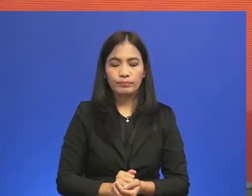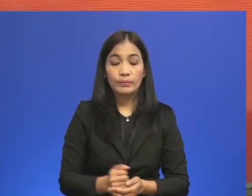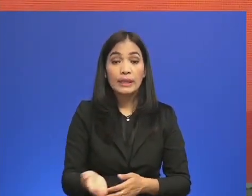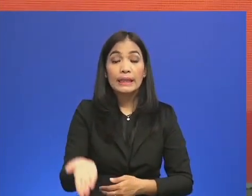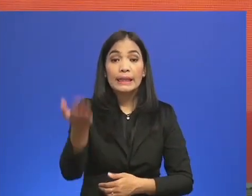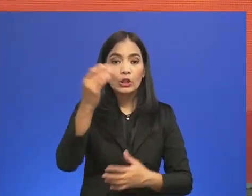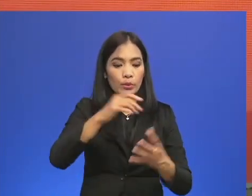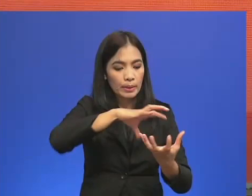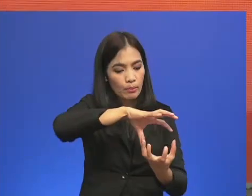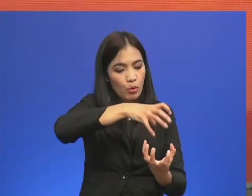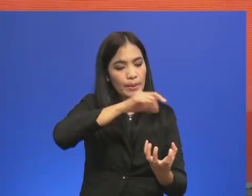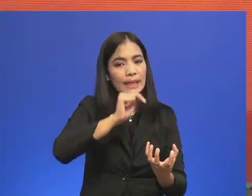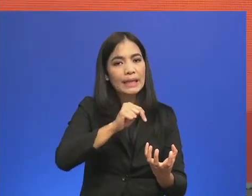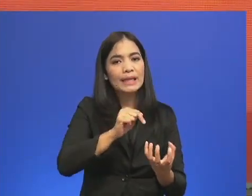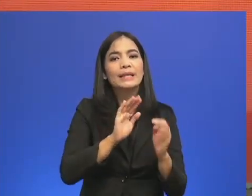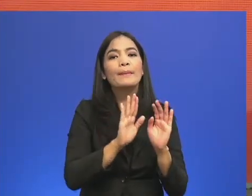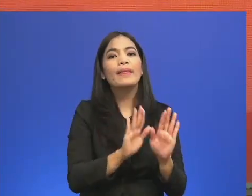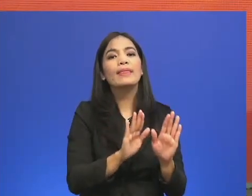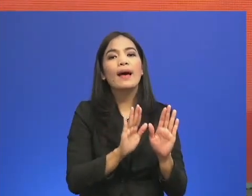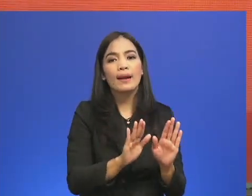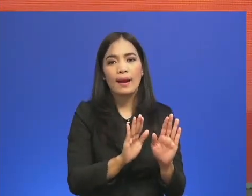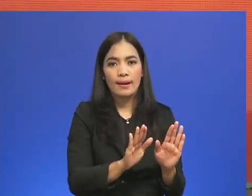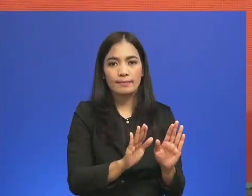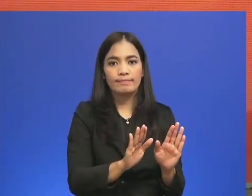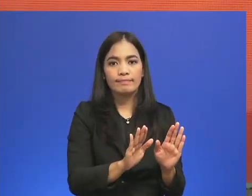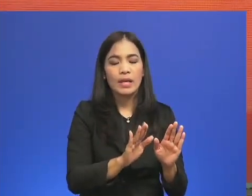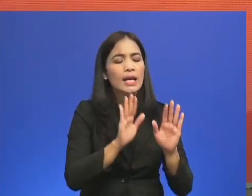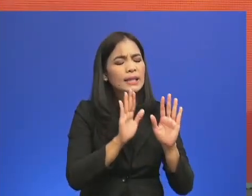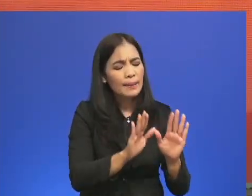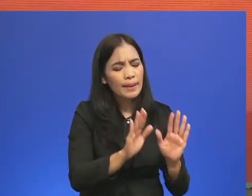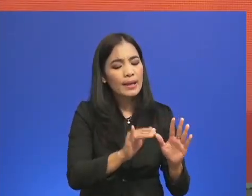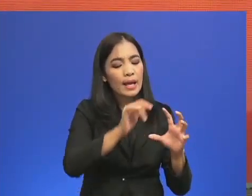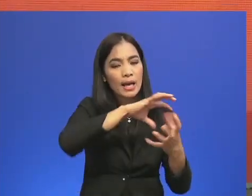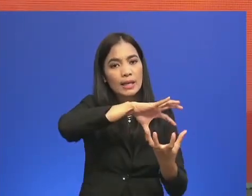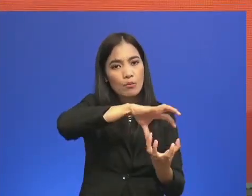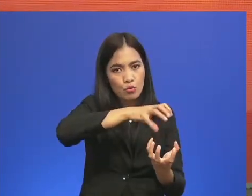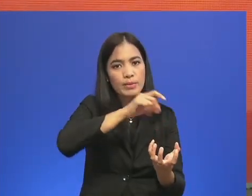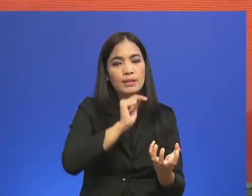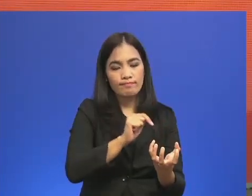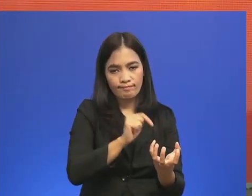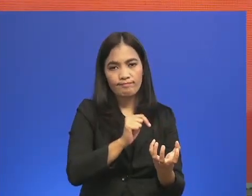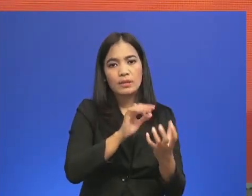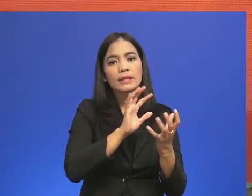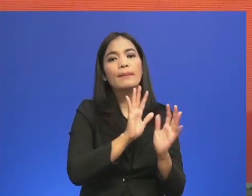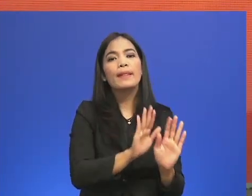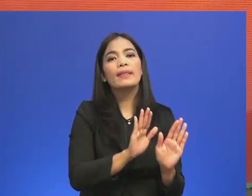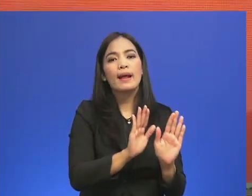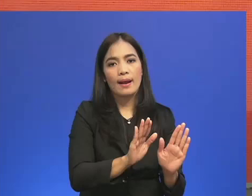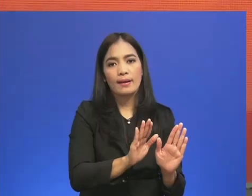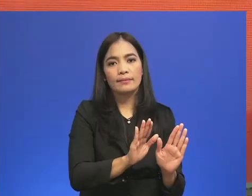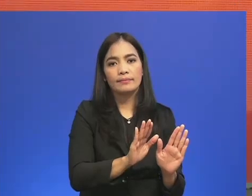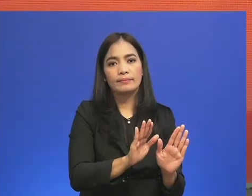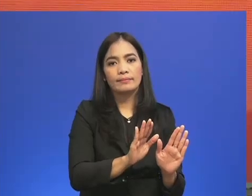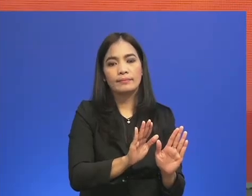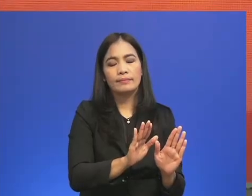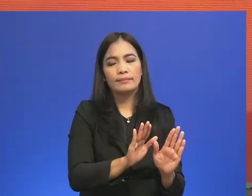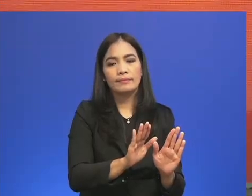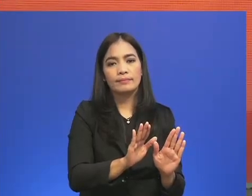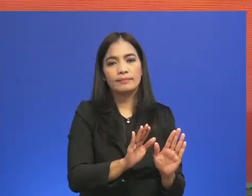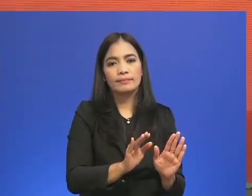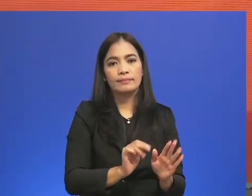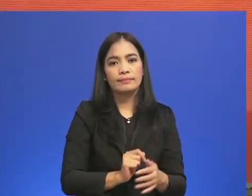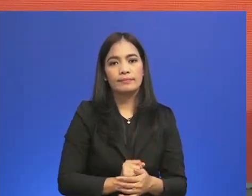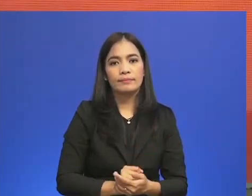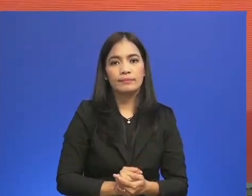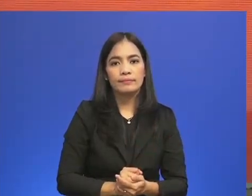Hidup di bumi ini singkat, kaum ibu, singkat kaum wanita, singkat. Jadi adalah